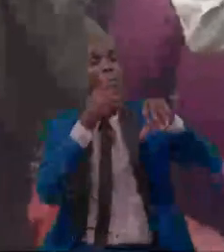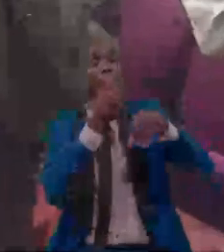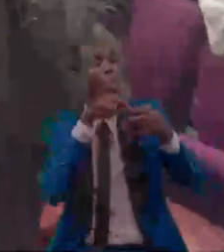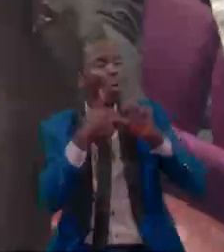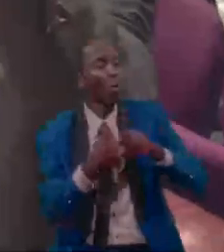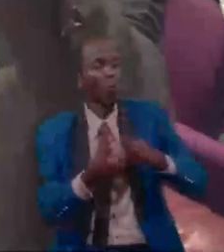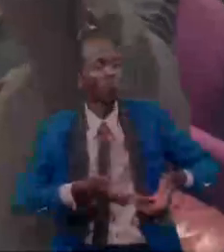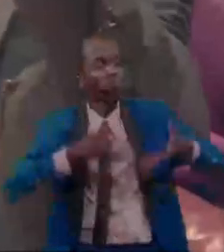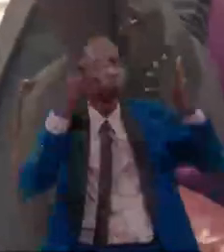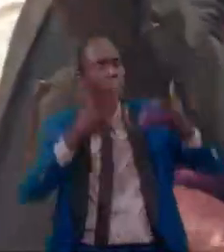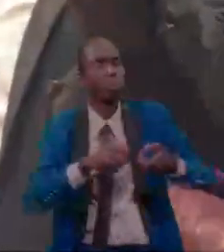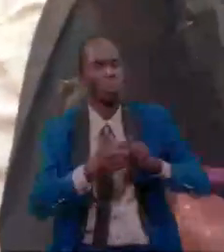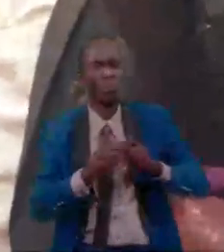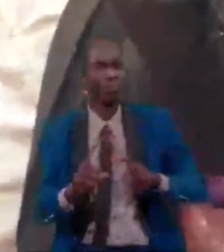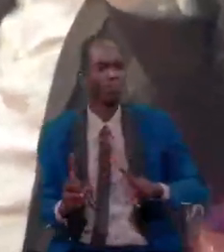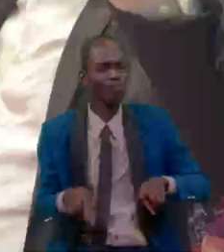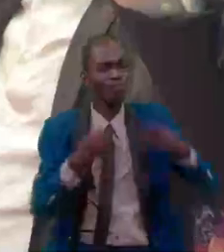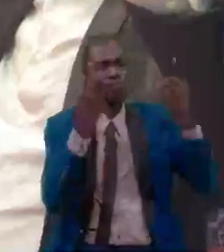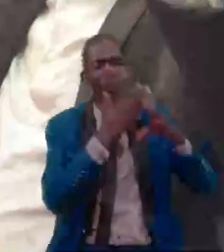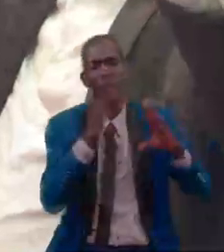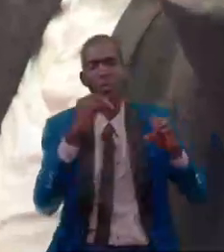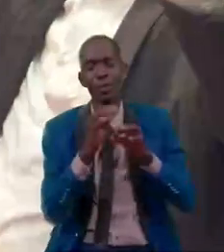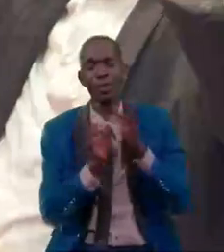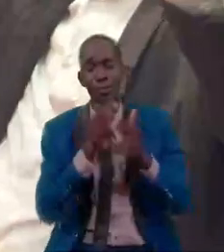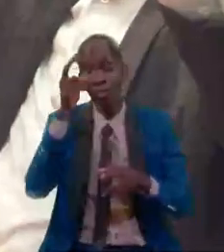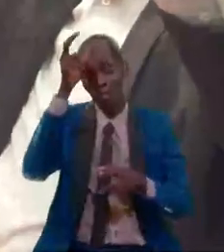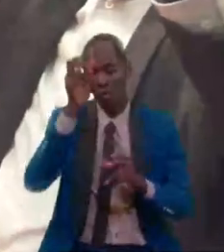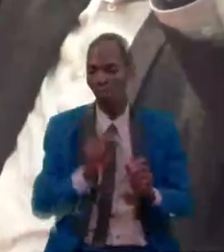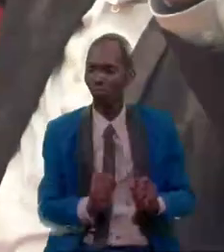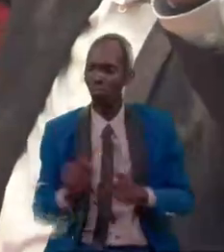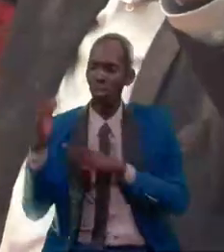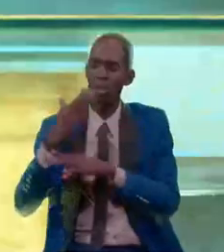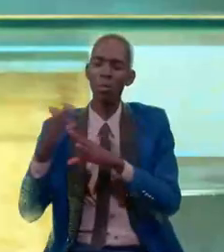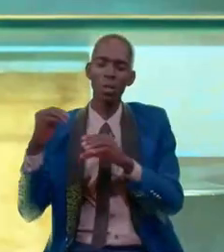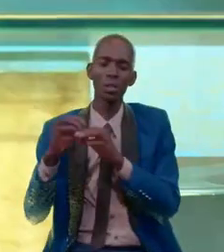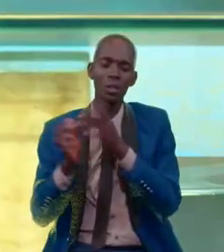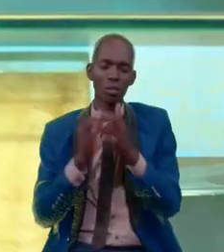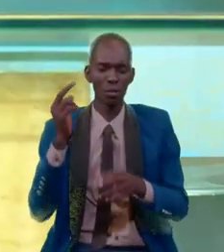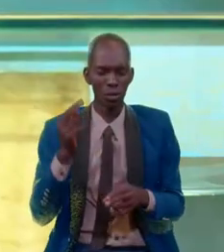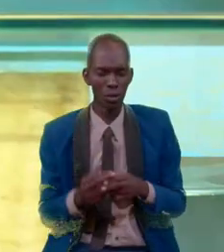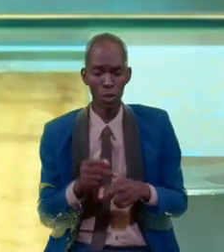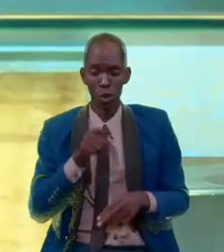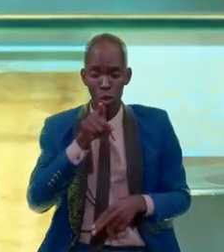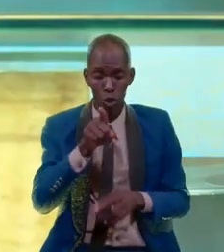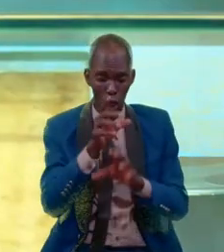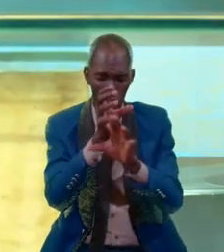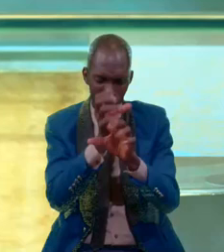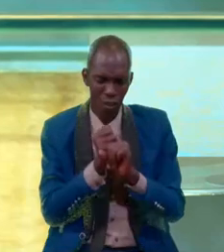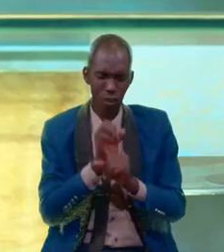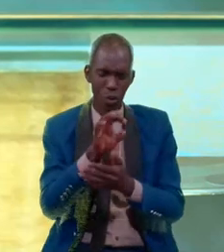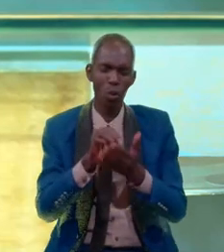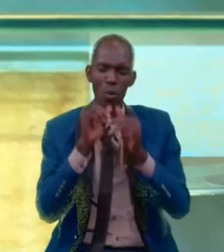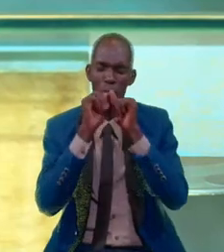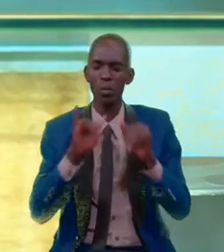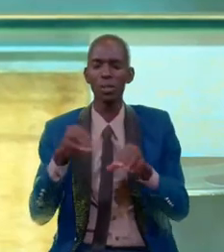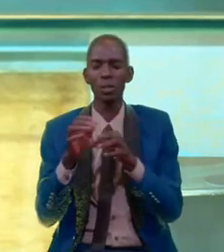Les montagnes se sont déplacées. Les démons se sont enfuis. Vous avez reçu votre